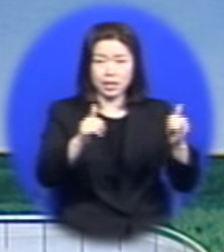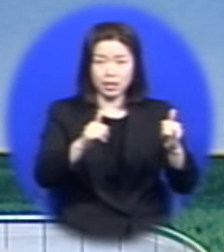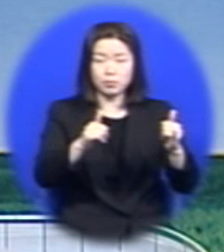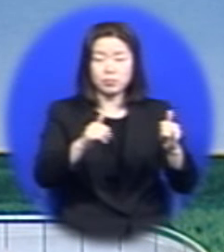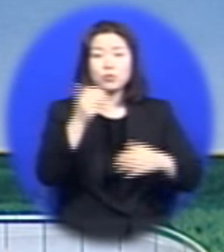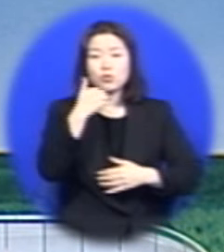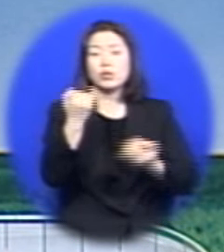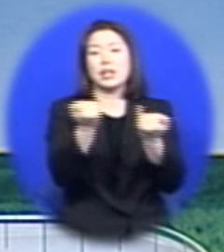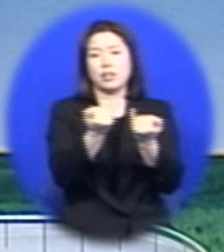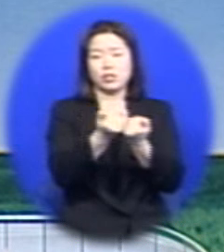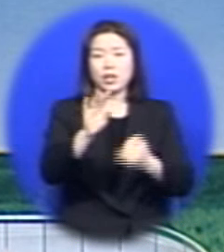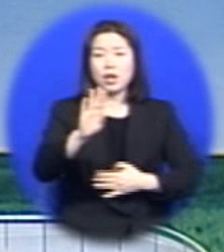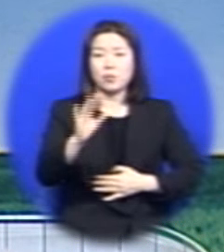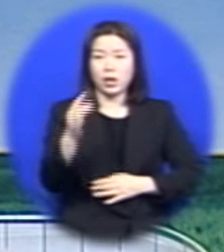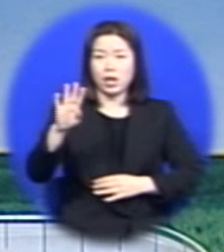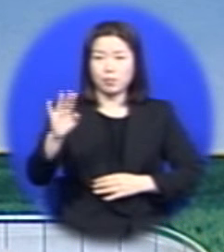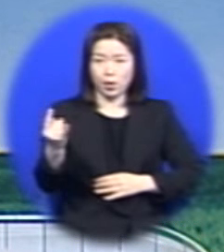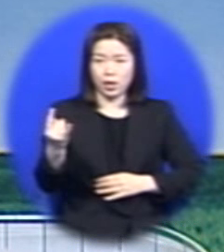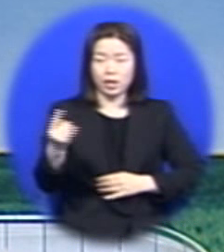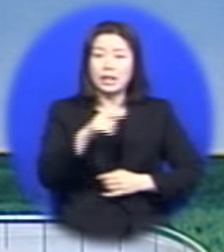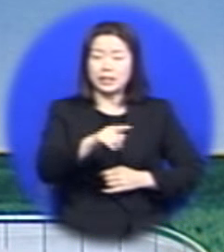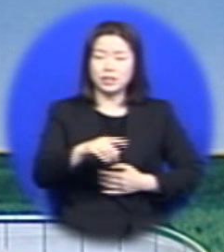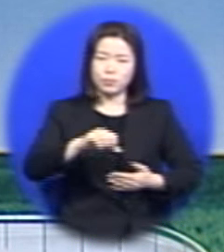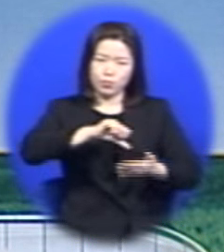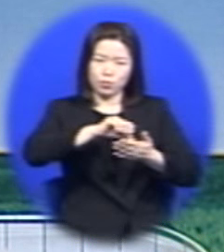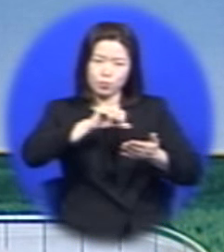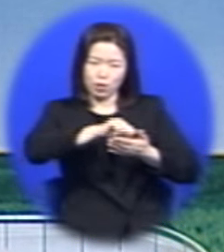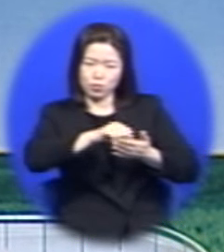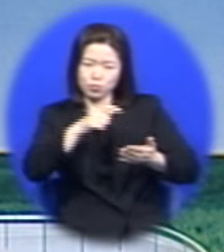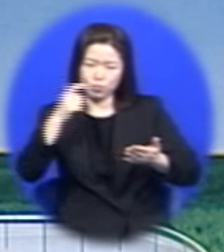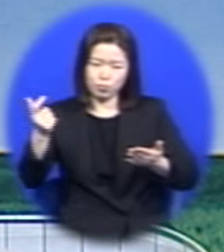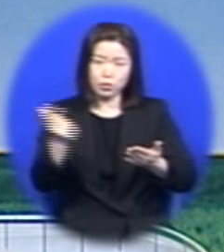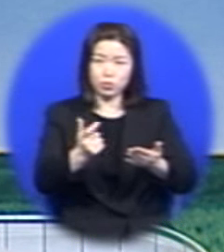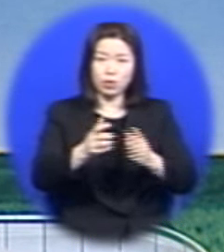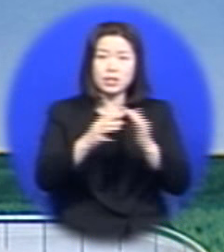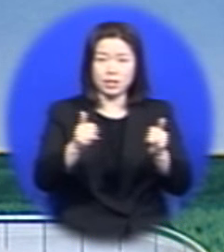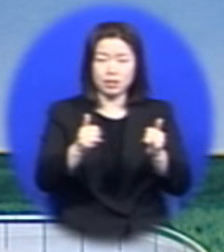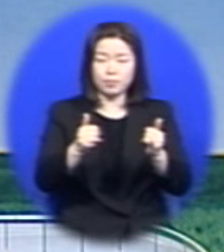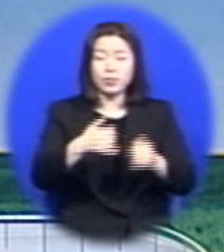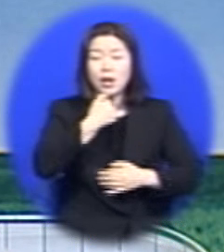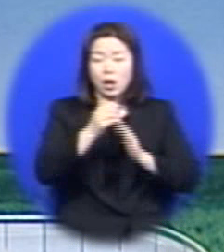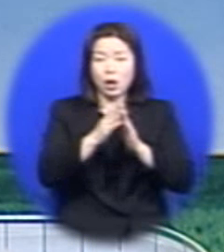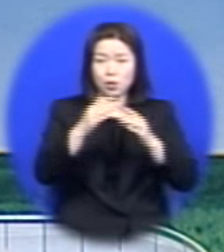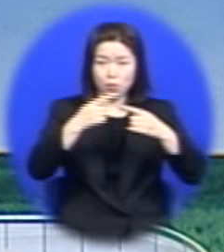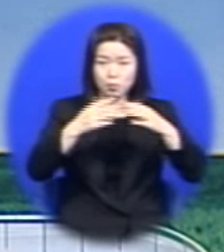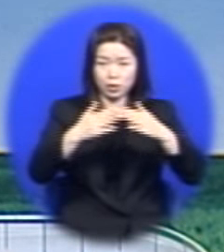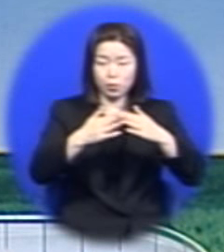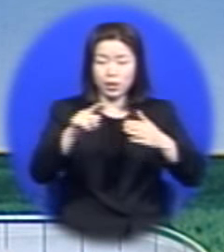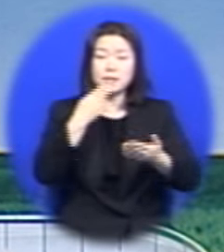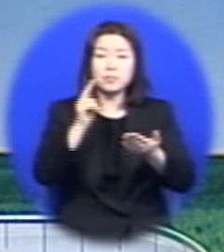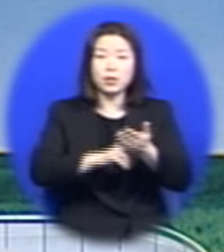하는 여자입니다. 그는 아주 유력한 사람으로 이 로마서를 로마 교회에 전해준